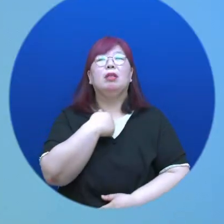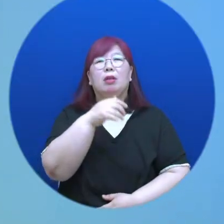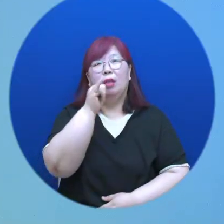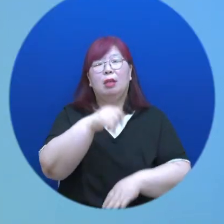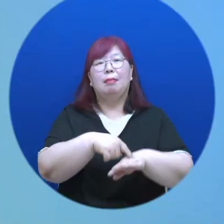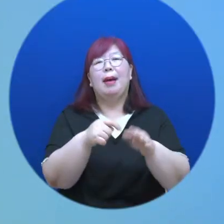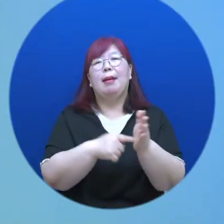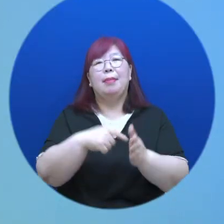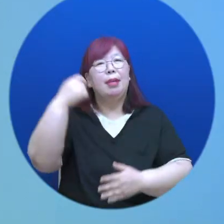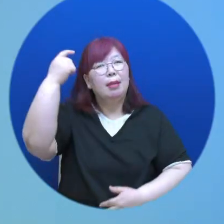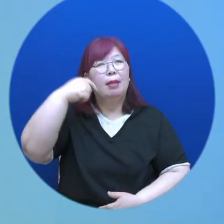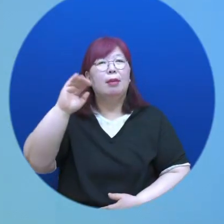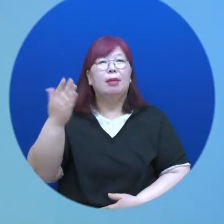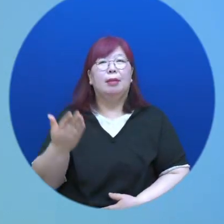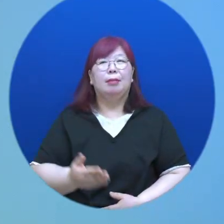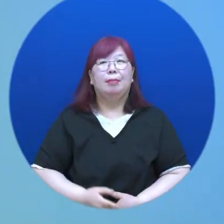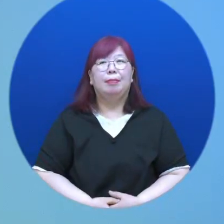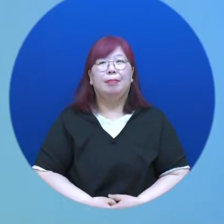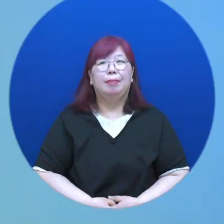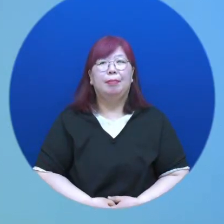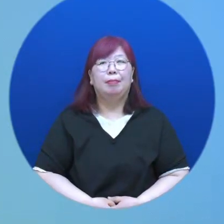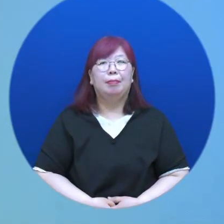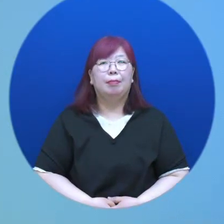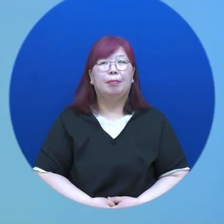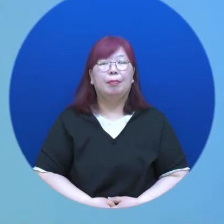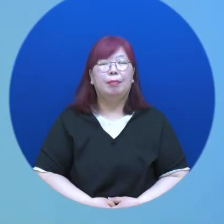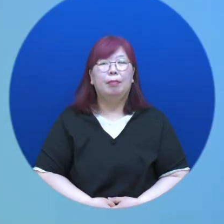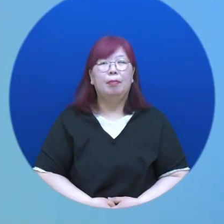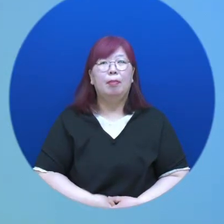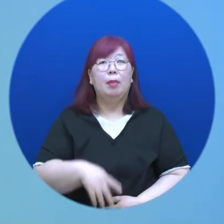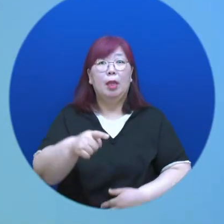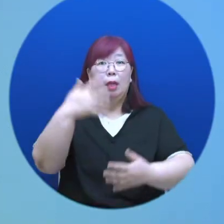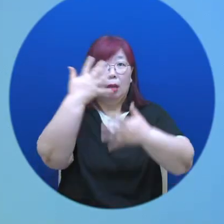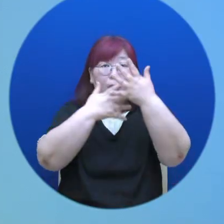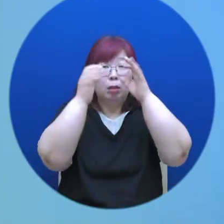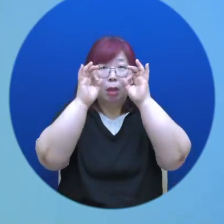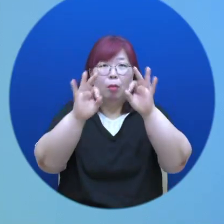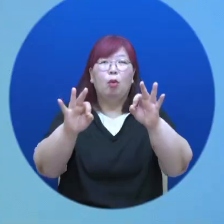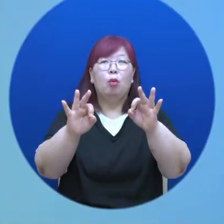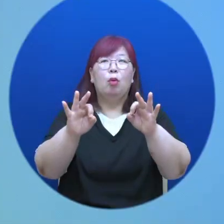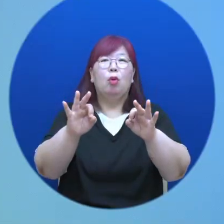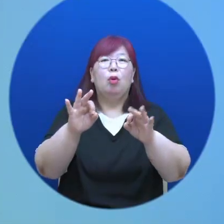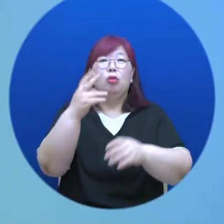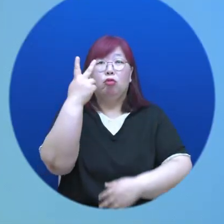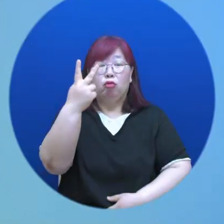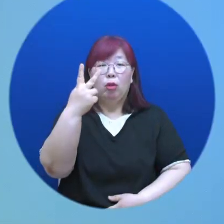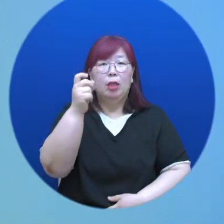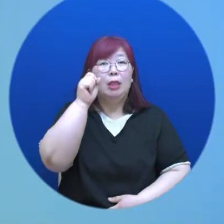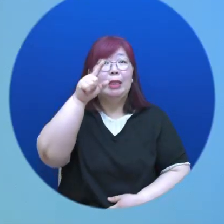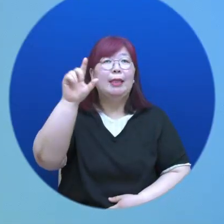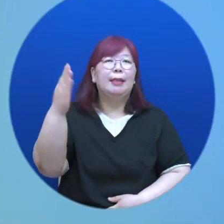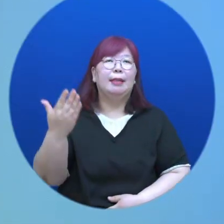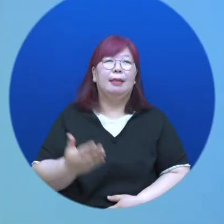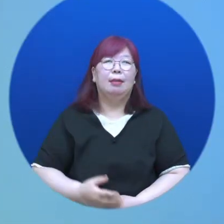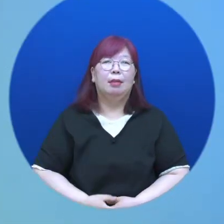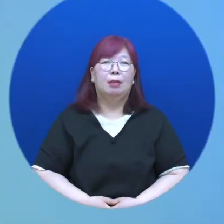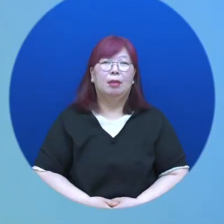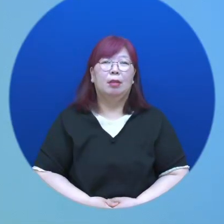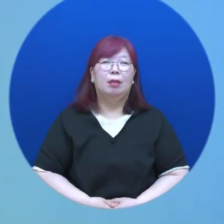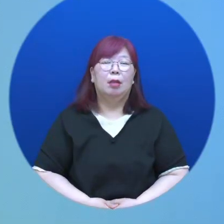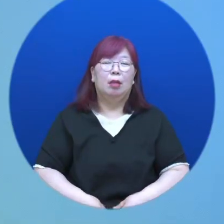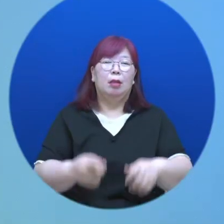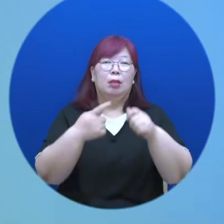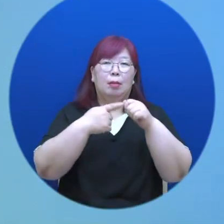느껴졌어요. 제가 이 영상을 보면서 두 가지를 깨달았습니다. 첫